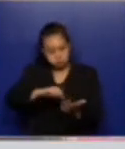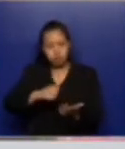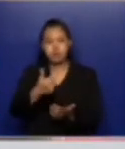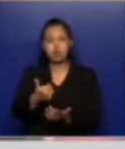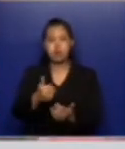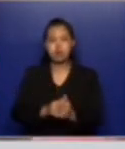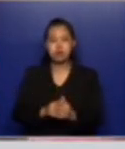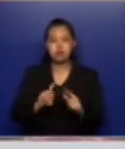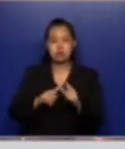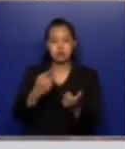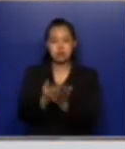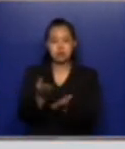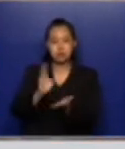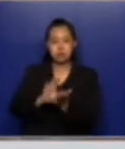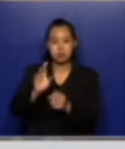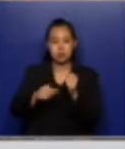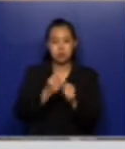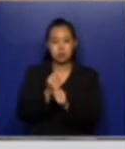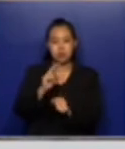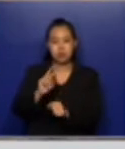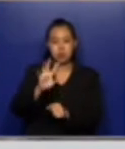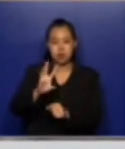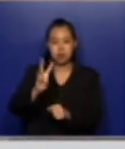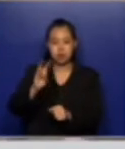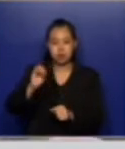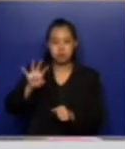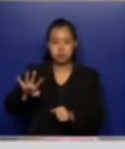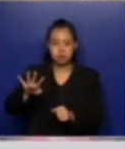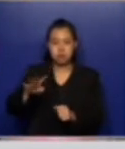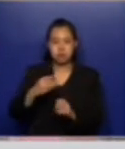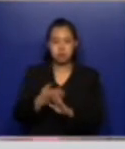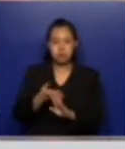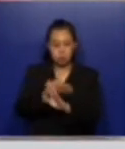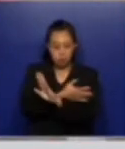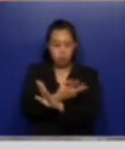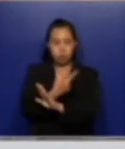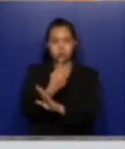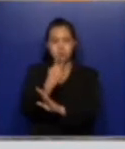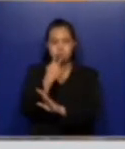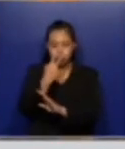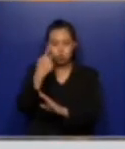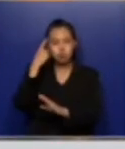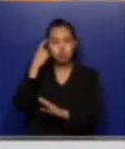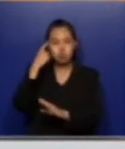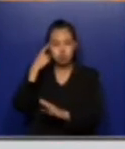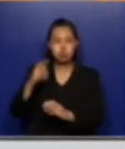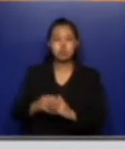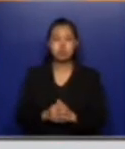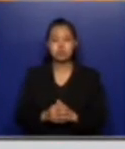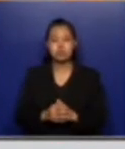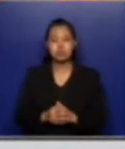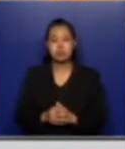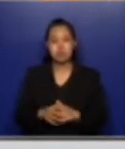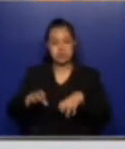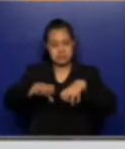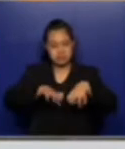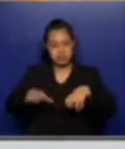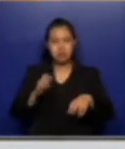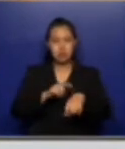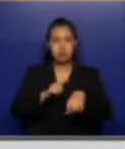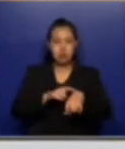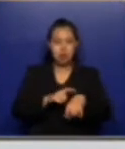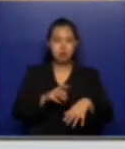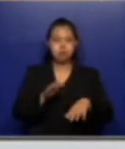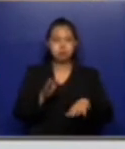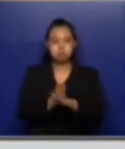แต่นี่งบปี64ท่านรู้ล่วงหน้าแล้วมีเวลาบริหารจัดการมีเวลาที่จะสามารถทำได้แล้วเนี่ยแต่ท่านยังไม่